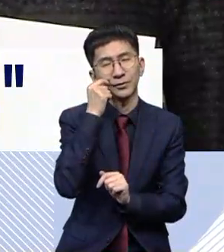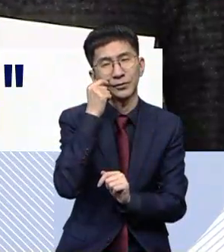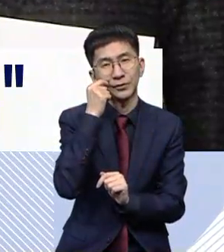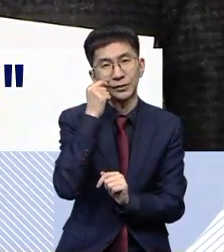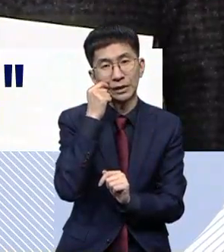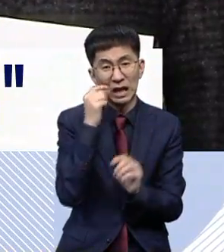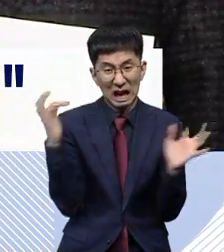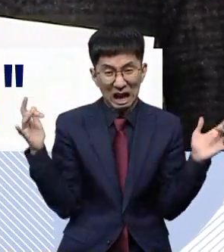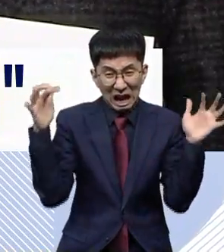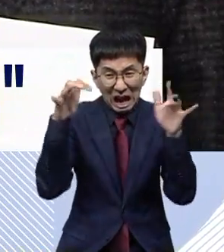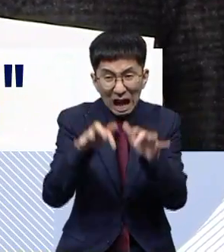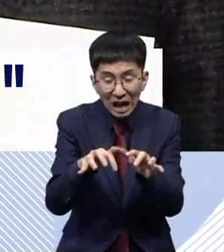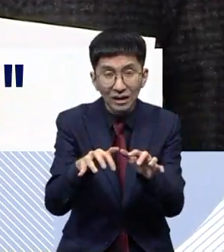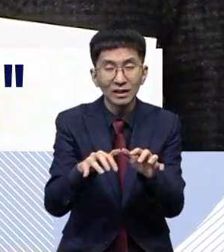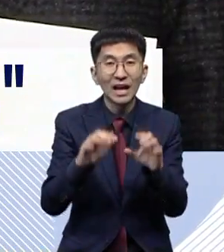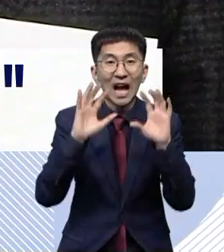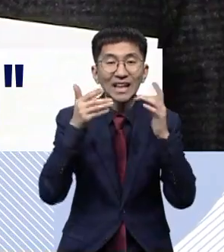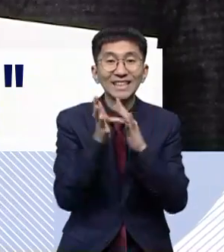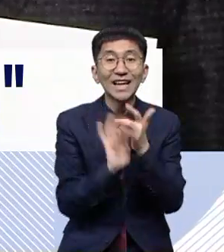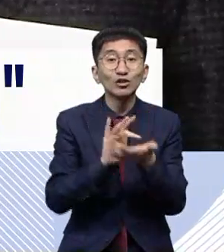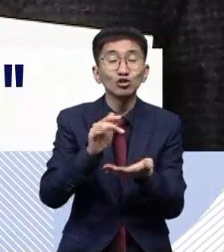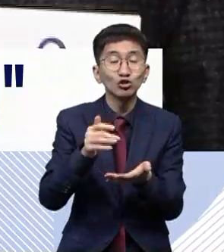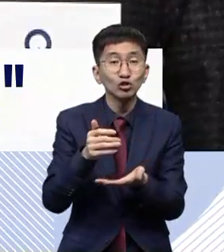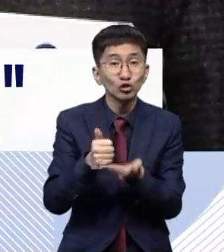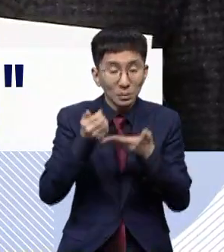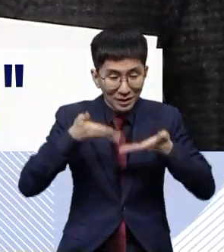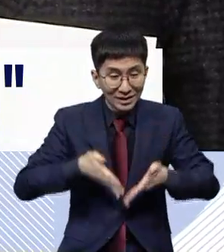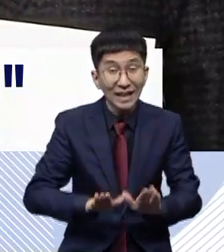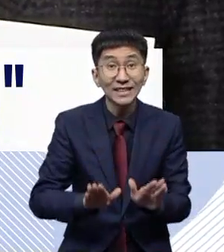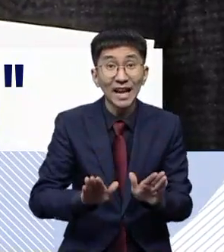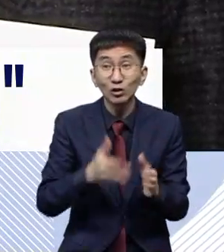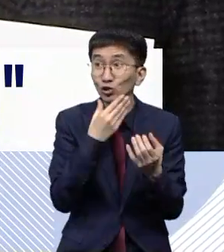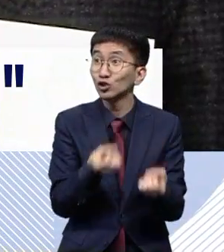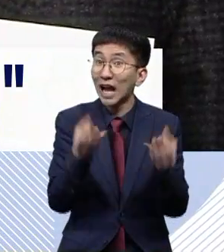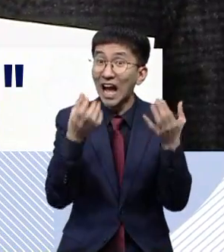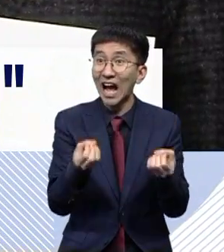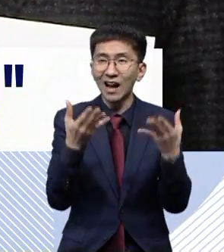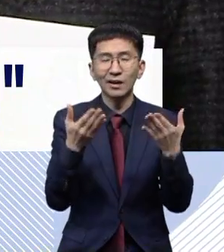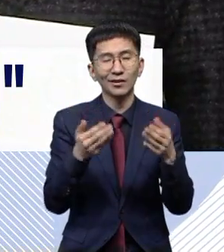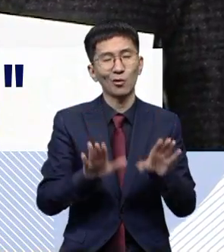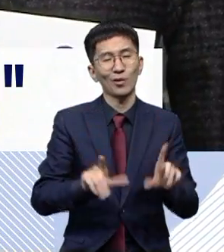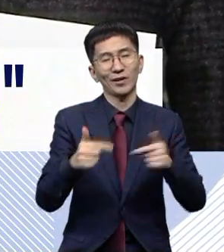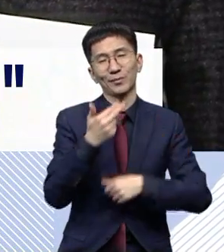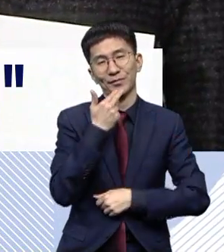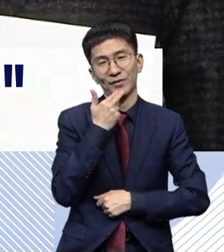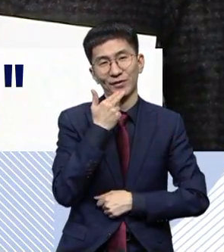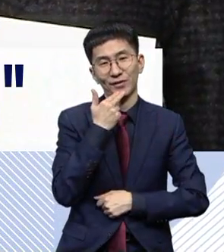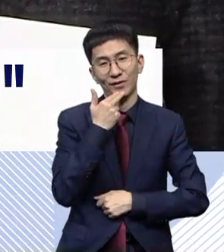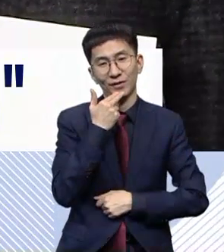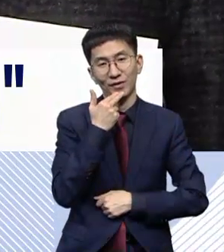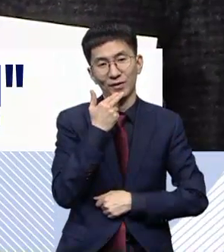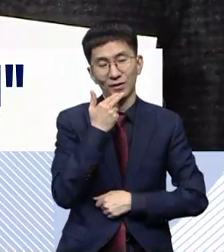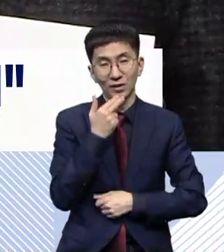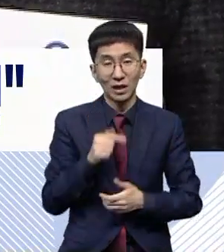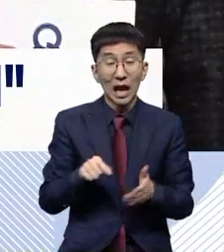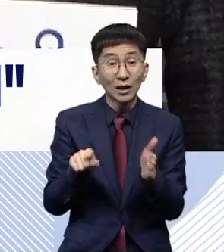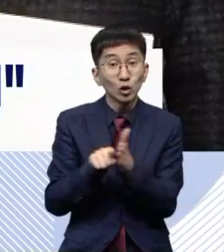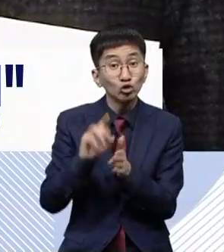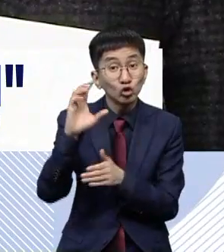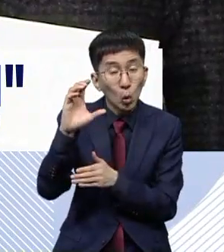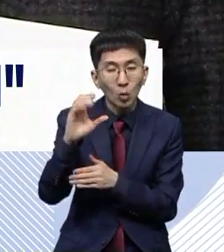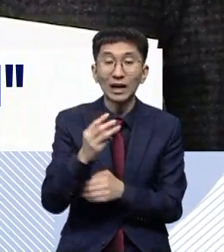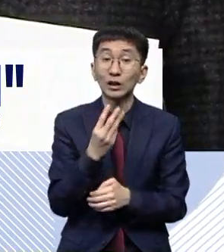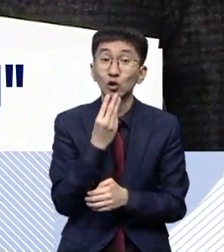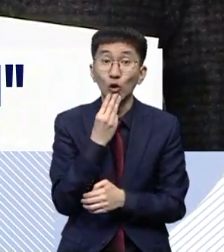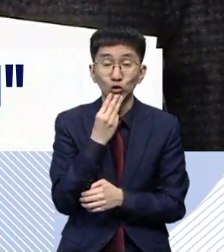사람이 한데 모여 아기 예수의 탄생을 축하하는 모습도 올해는 볼 수 없을 전망인데요. 천주교 서울대교구는